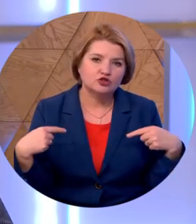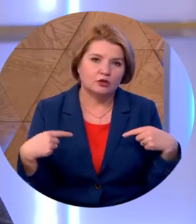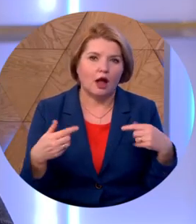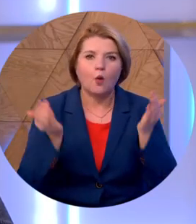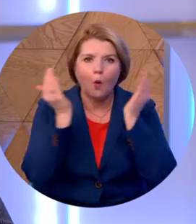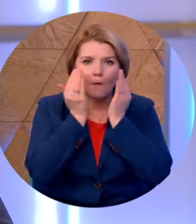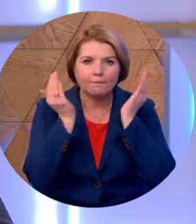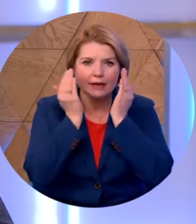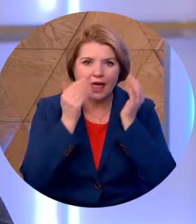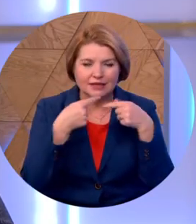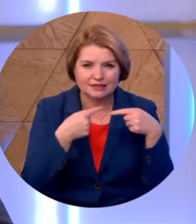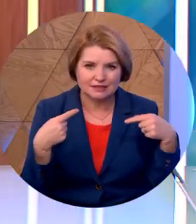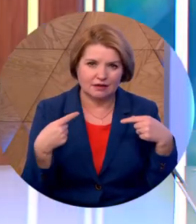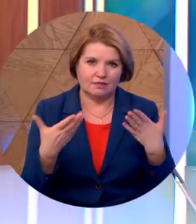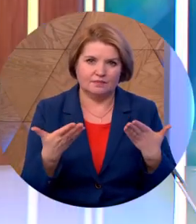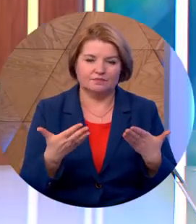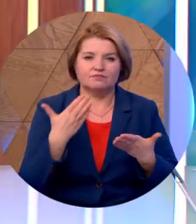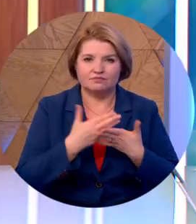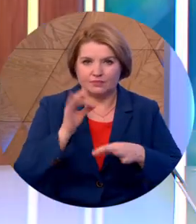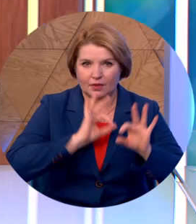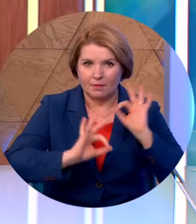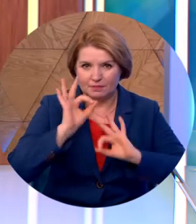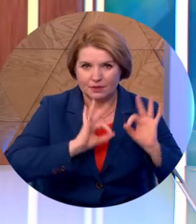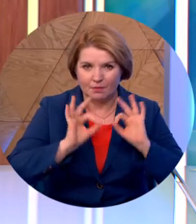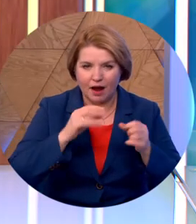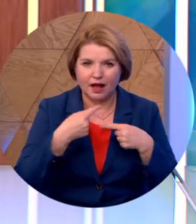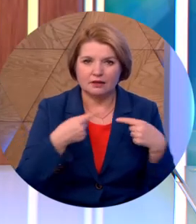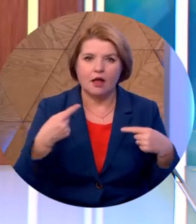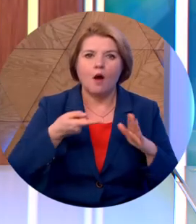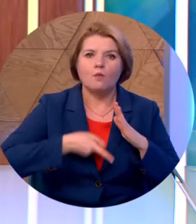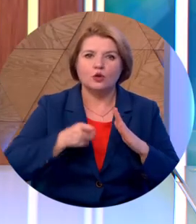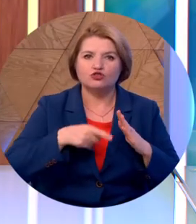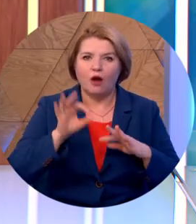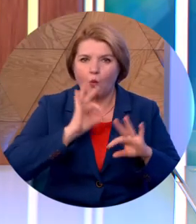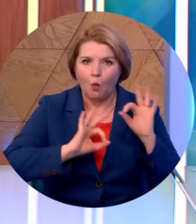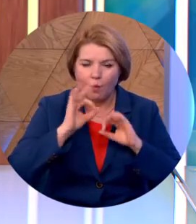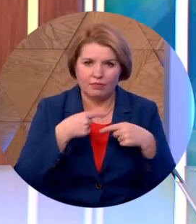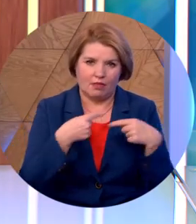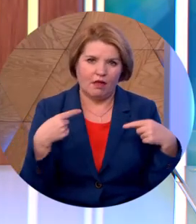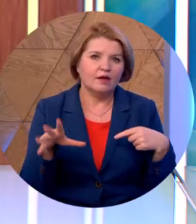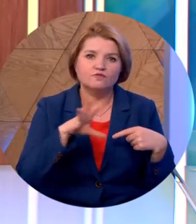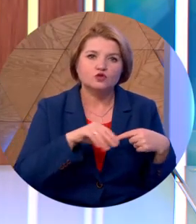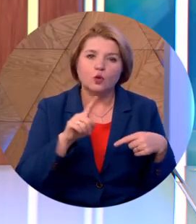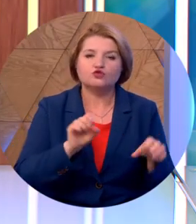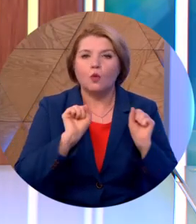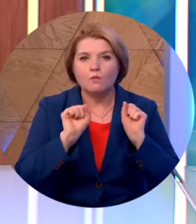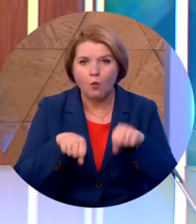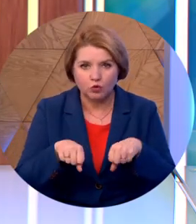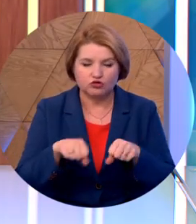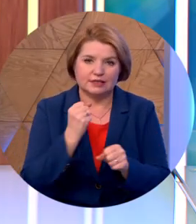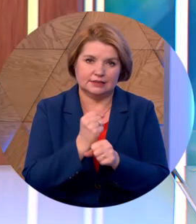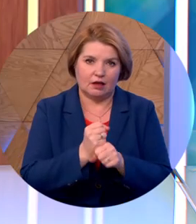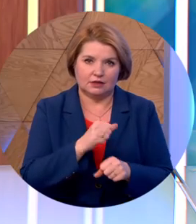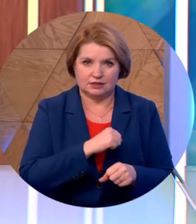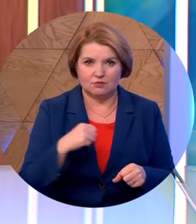компрессы препараты антигистаминные препараты мочегонные препараты Лимфомиозот Это всё что можно наносить